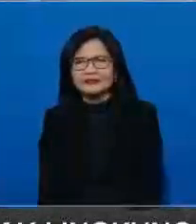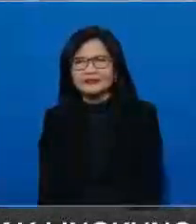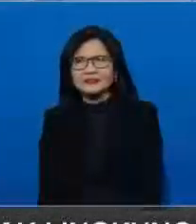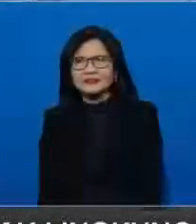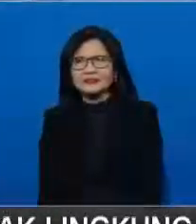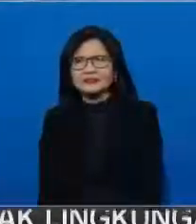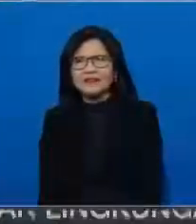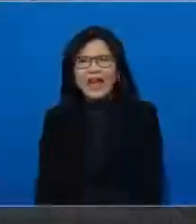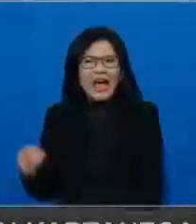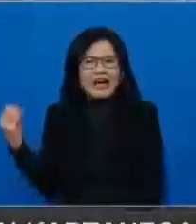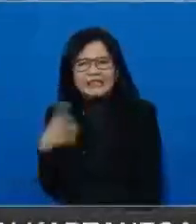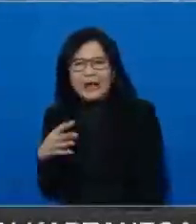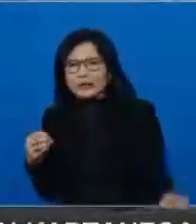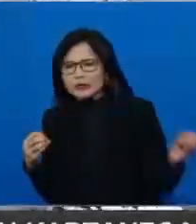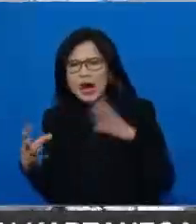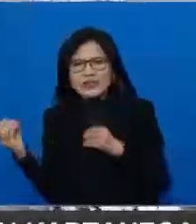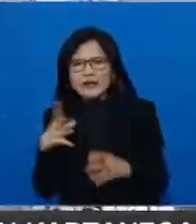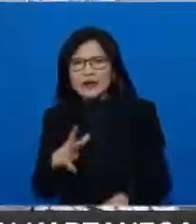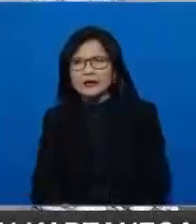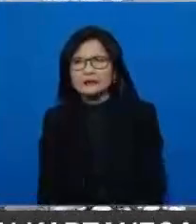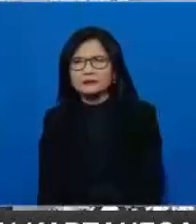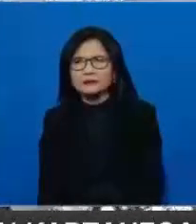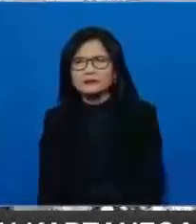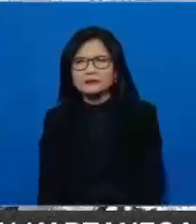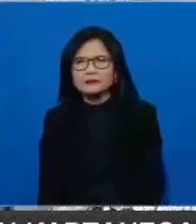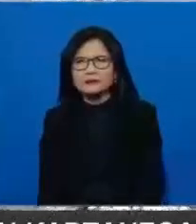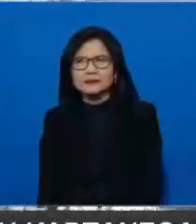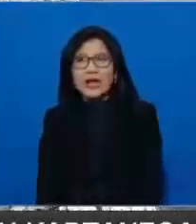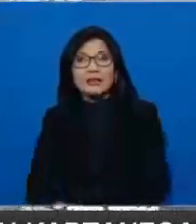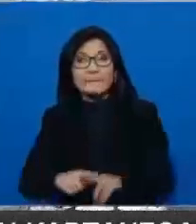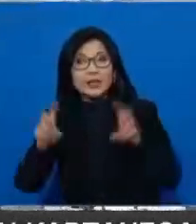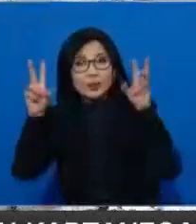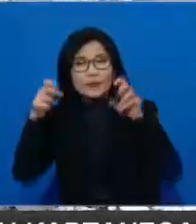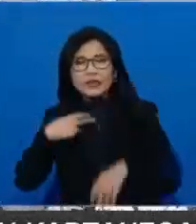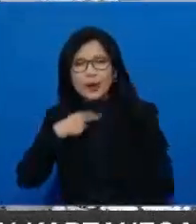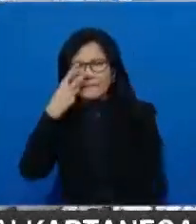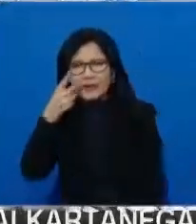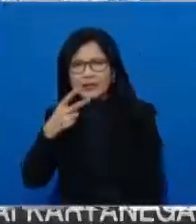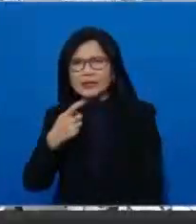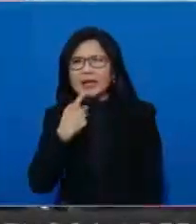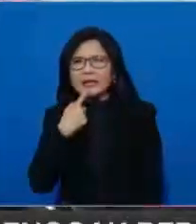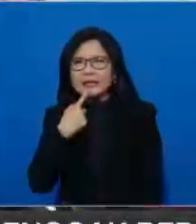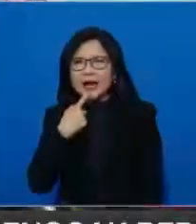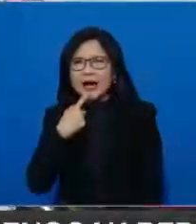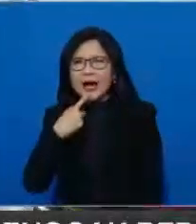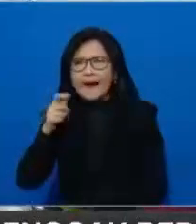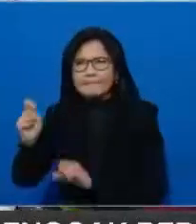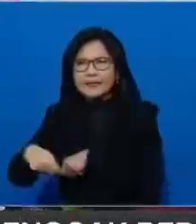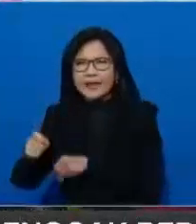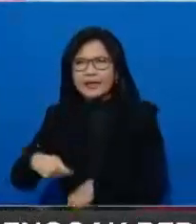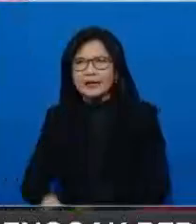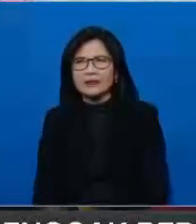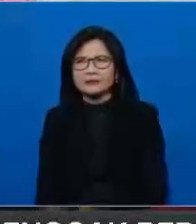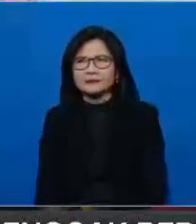aku saling serang aja gitu. Topiknya juga merhatiin karena ada terkait pertanian juga kan. Yang menarik itu sih di